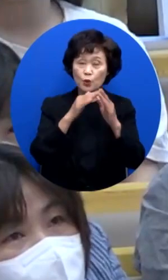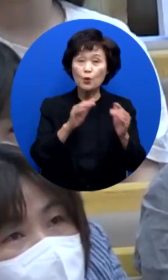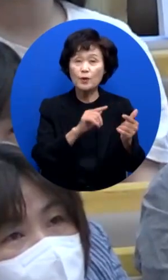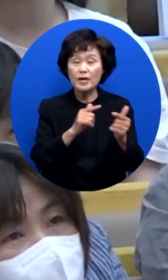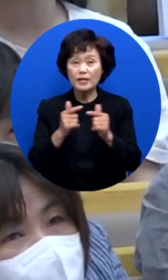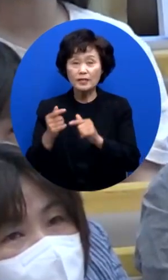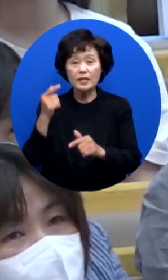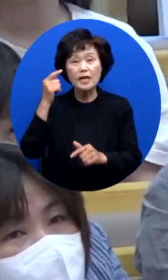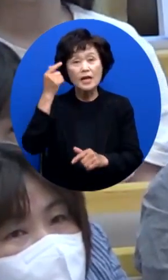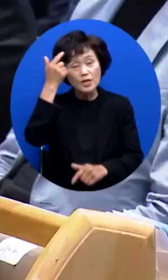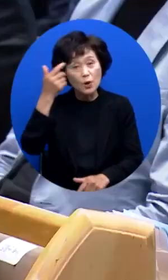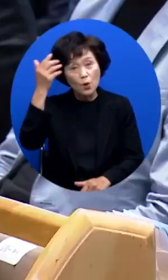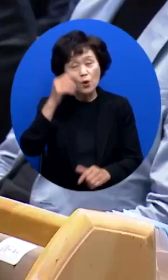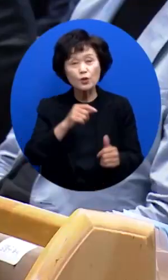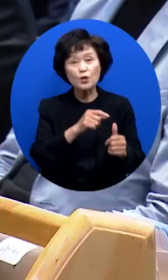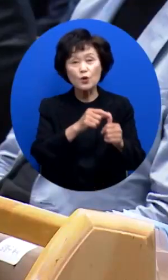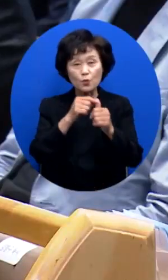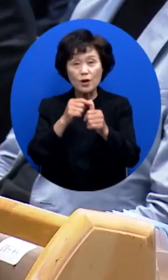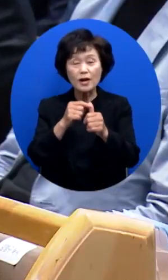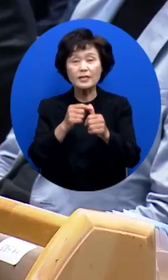세우는 운동을 해야 한다고 강조했습니다